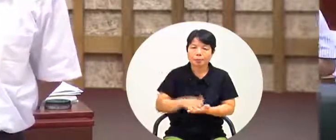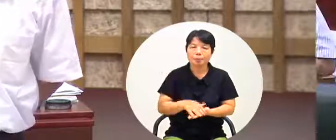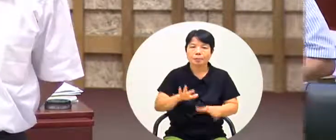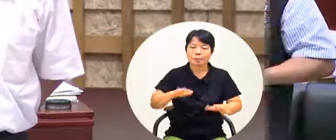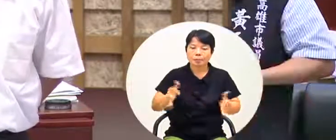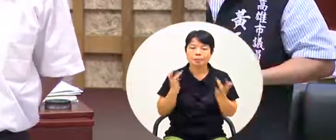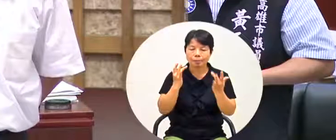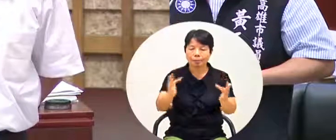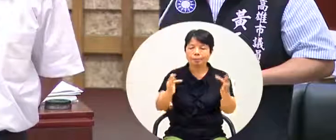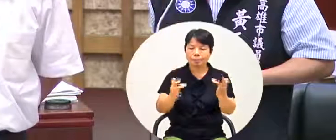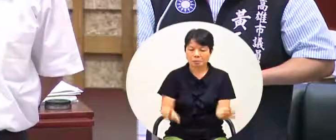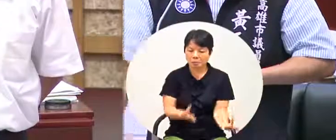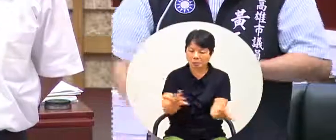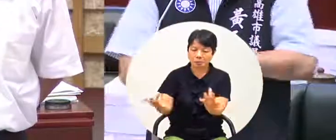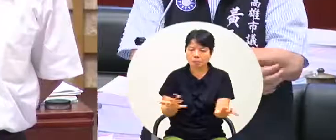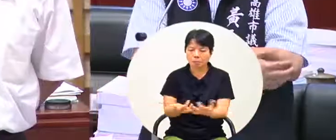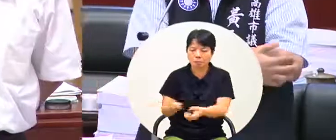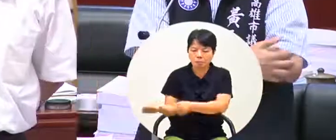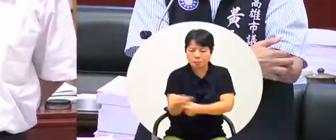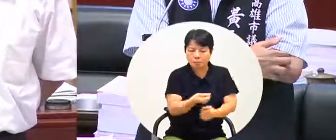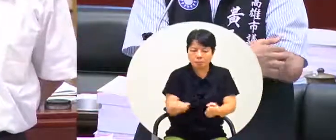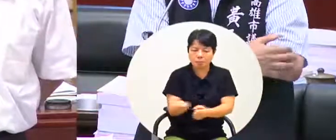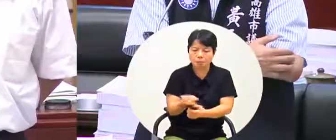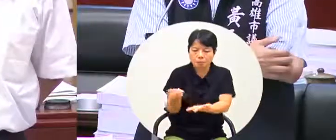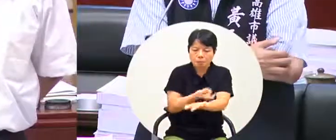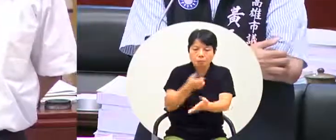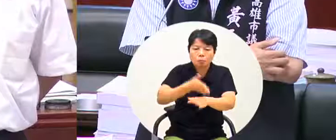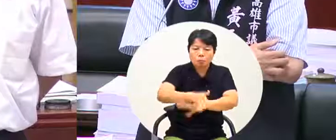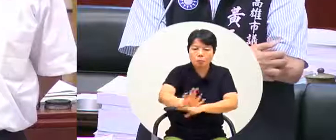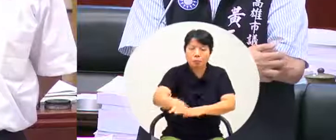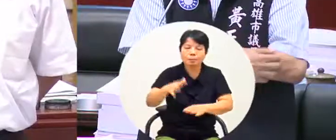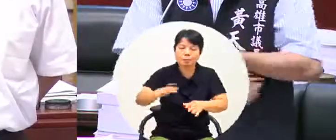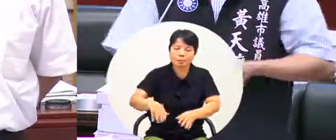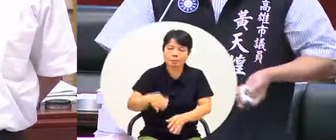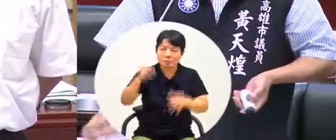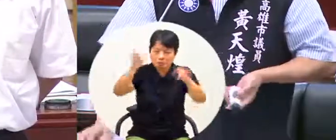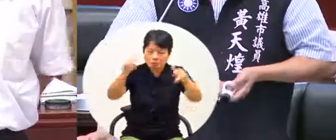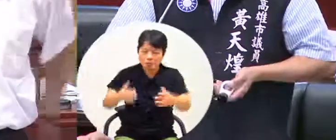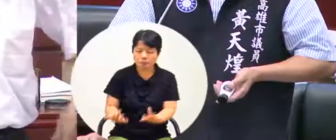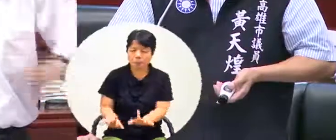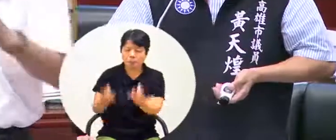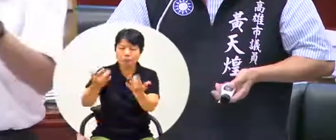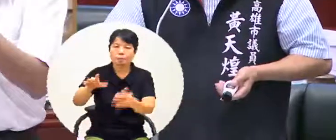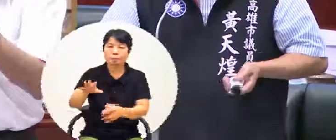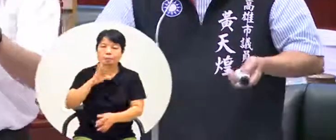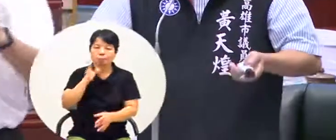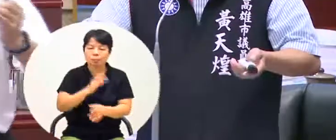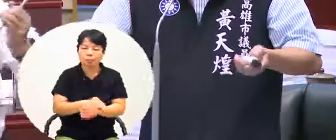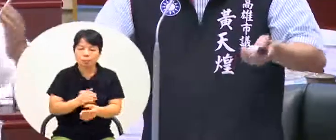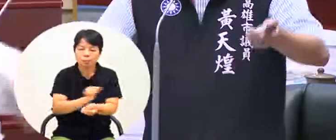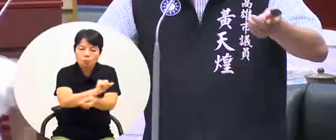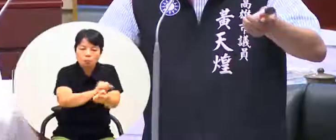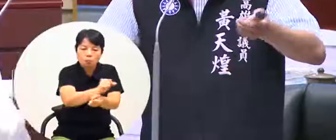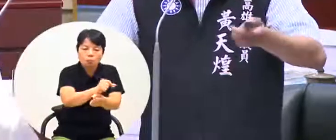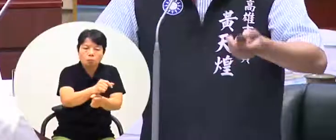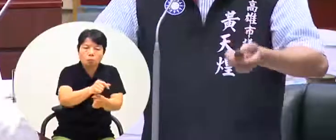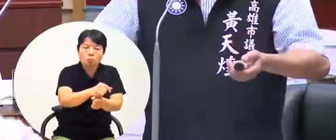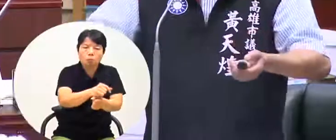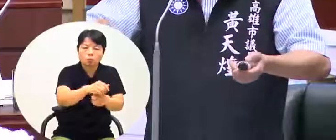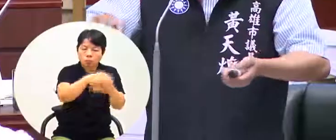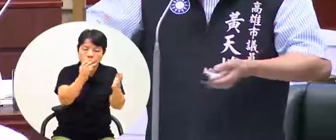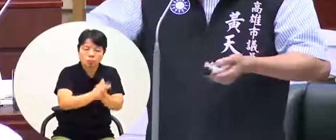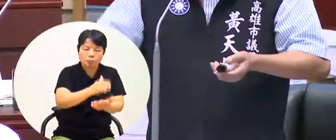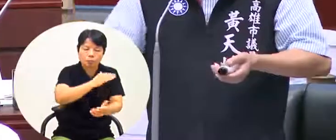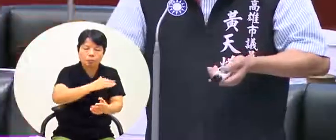比较多，所以草要出来，我们已经派工啊，不然那个灌木要把它降低，好、哦，把它说，我们已经开始做。 因为这条真侪人伫